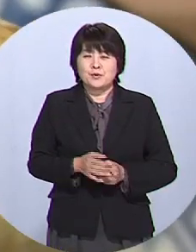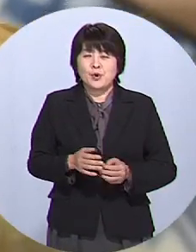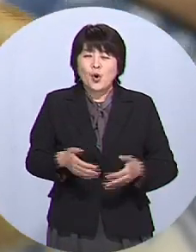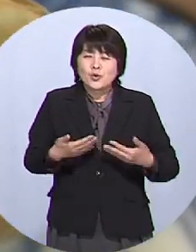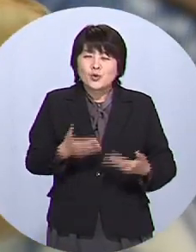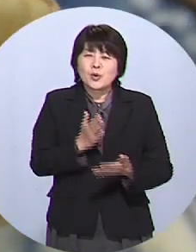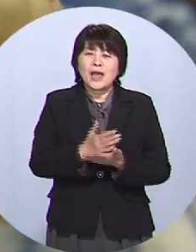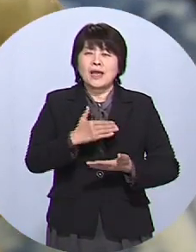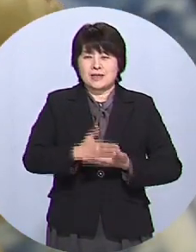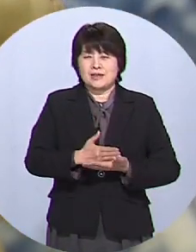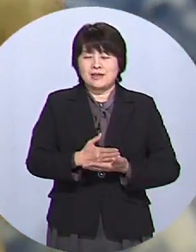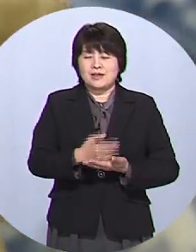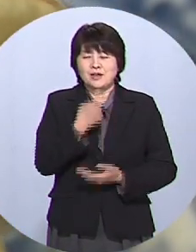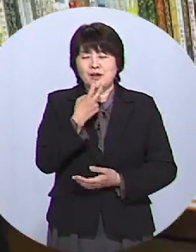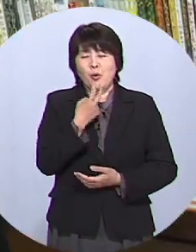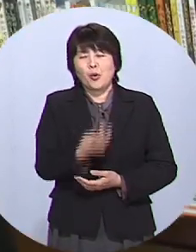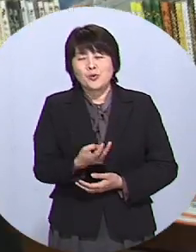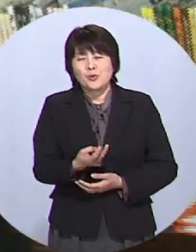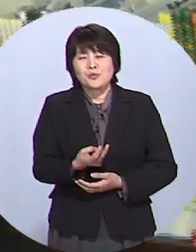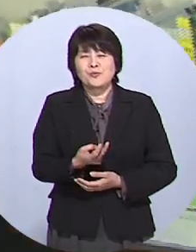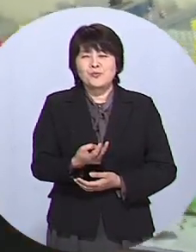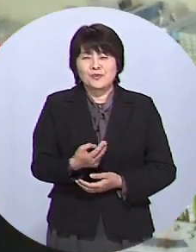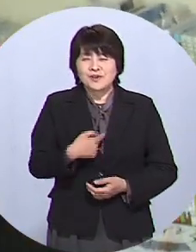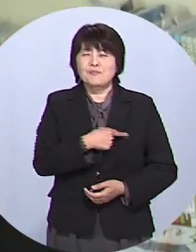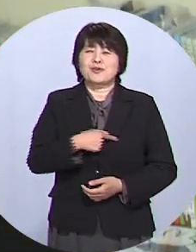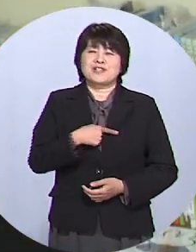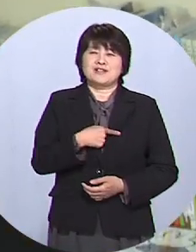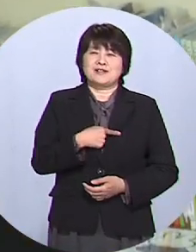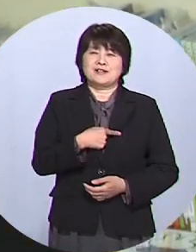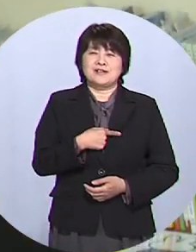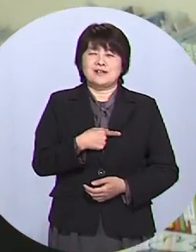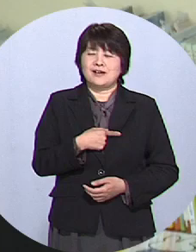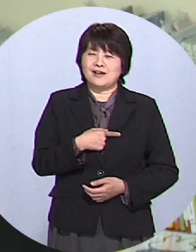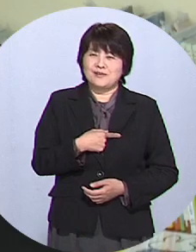けにホッとする味あの